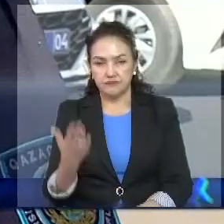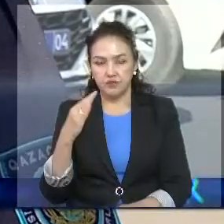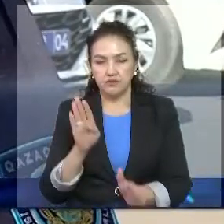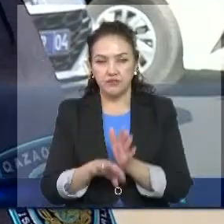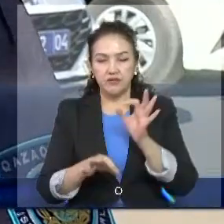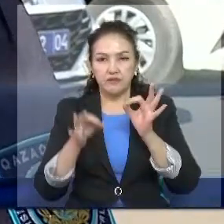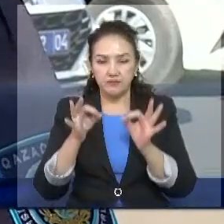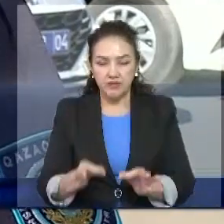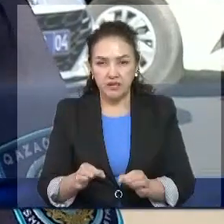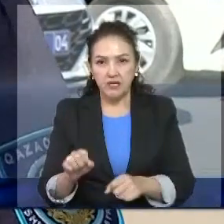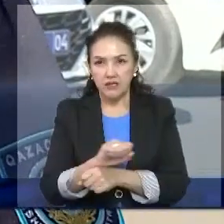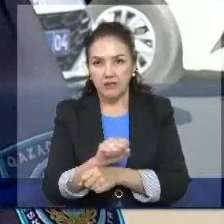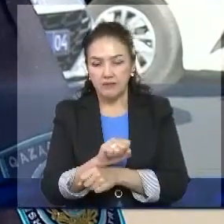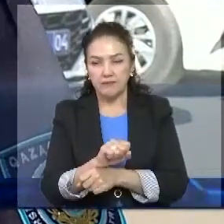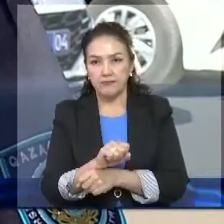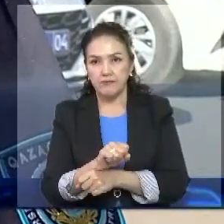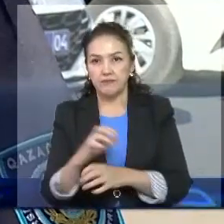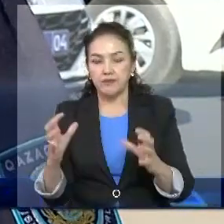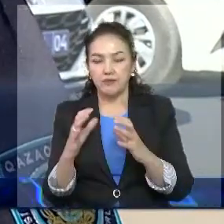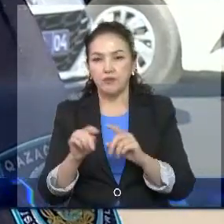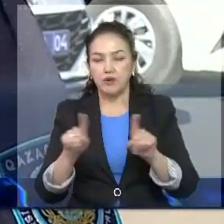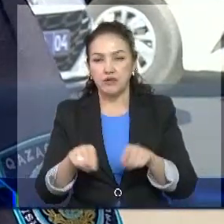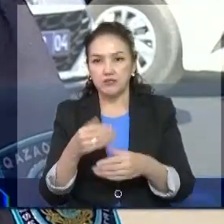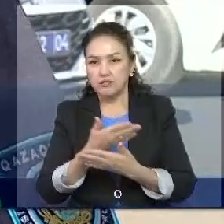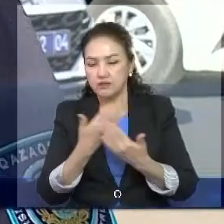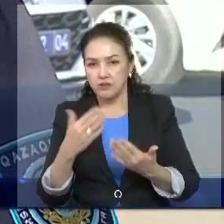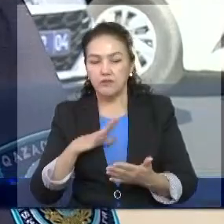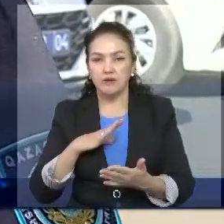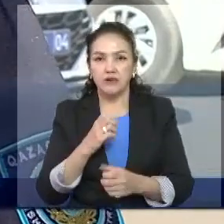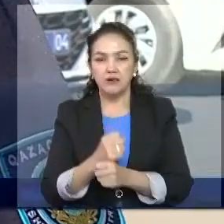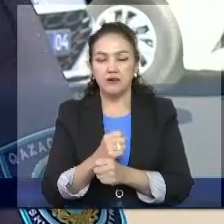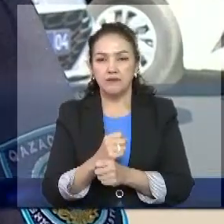құқығынан айырылған автокөліктерді және де сақтандыру полисі жасалмаған,